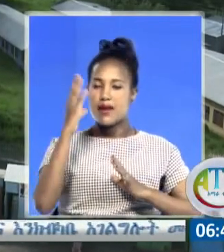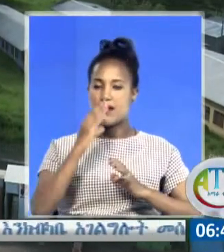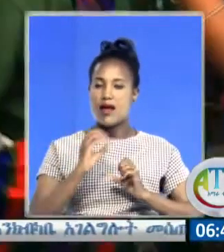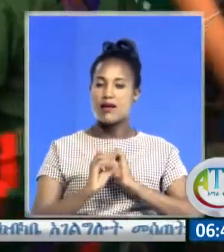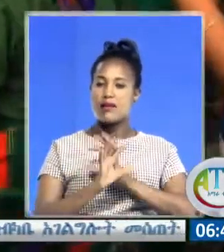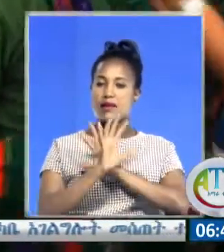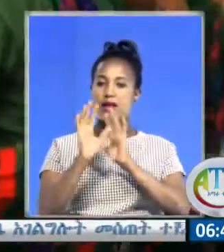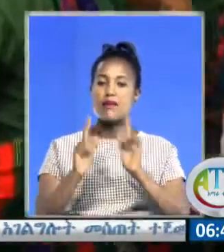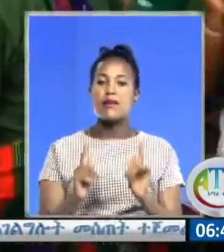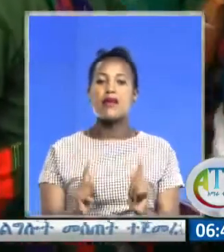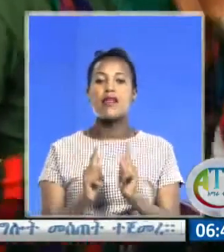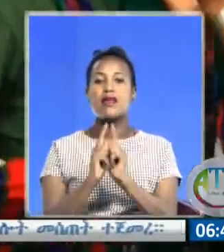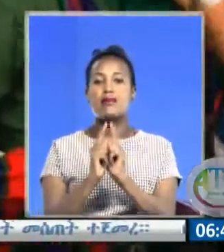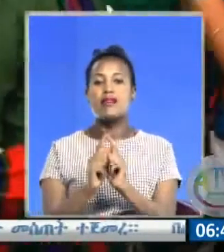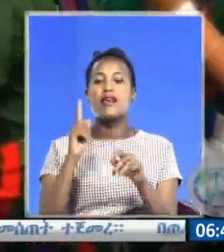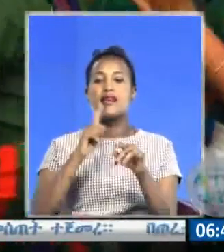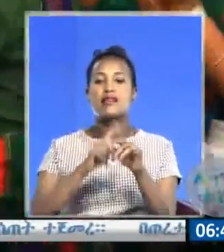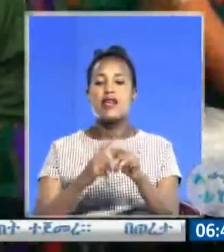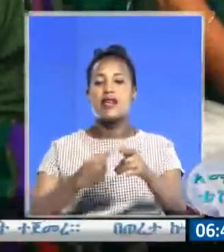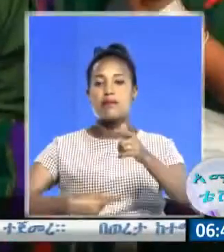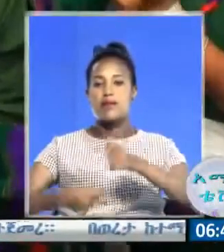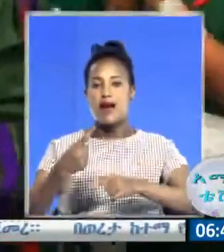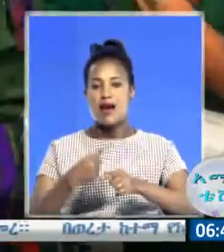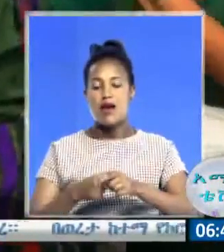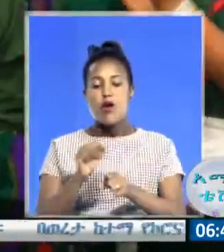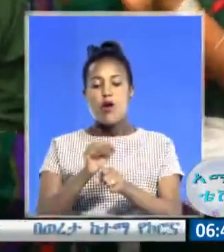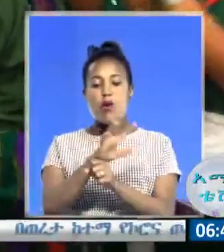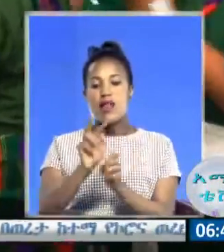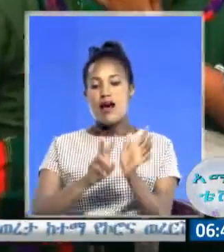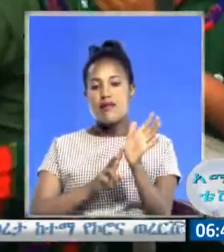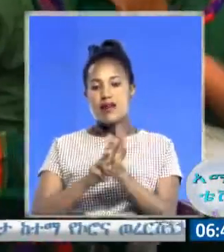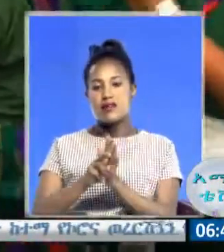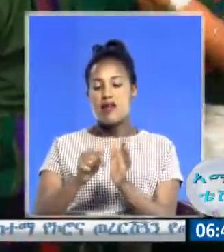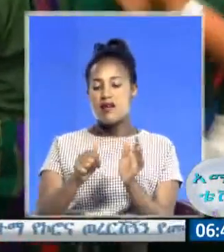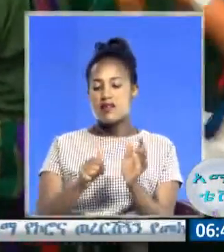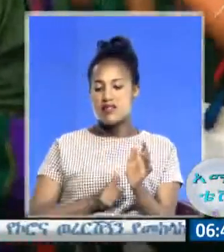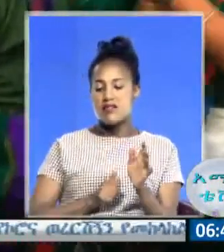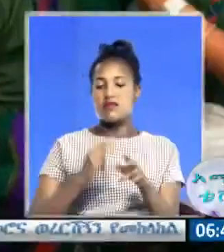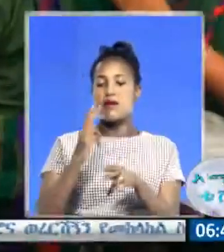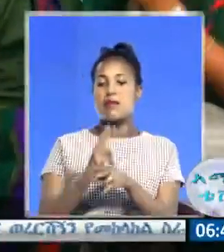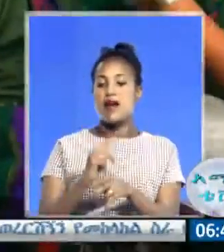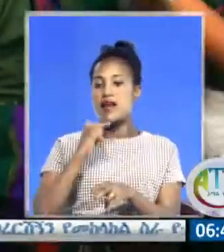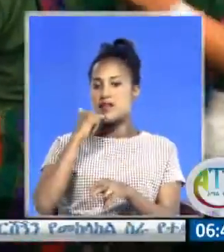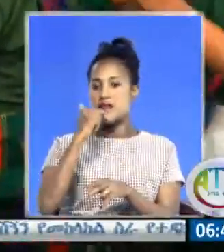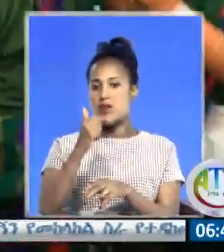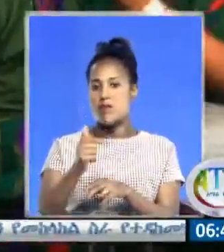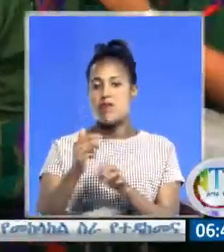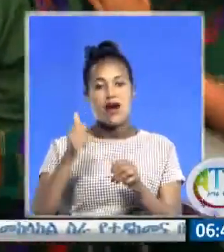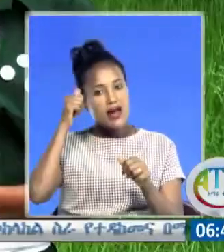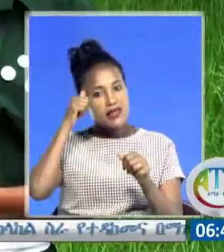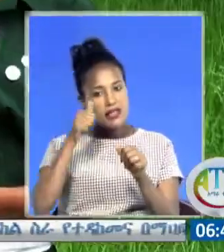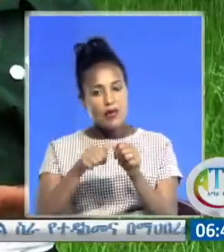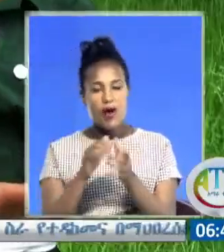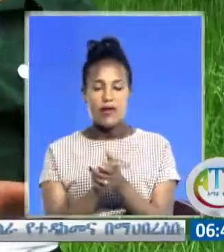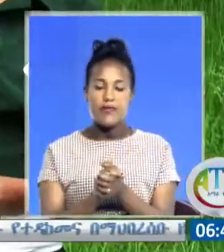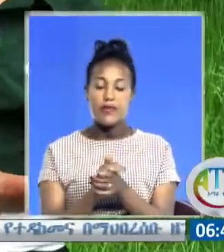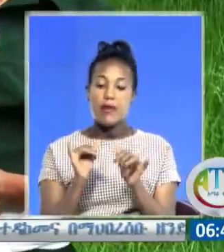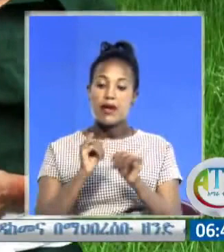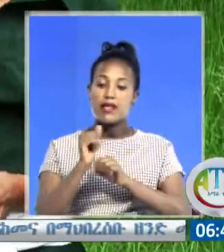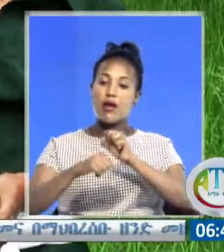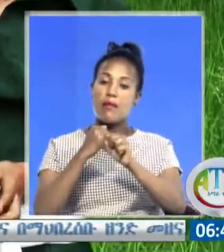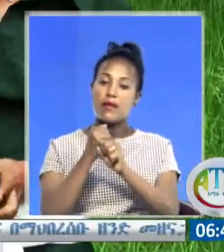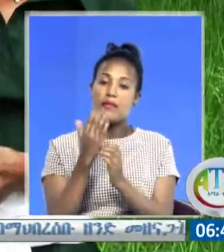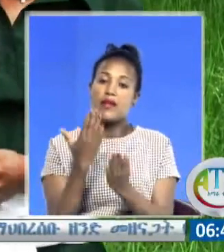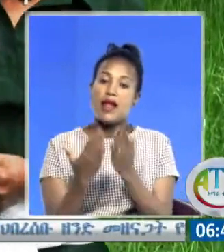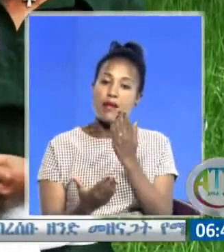ደምቀን የምንገናኝበት ጊዜ እንዲመጣም ከኮሮና ቫይረስ ራሳችንን እንጠብቅ ሲሉም አሳስበዋል። ቀጣይ ዓመት